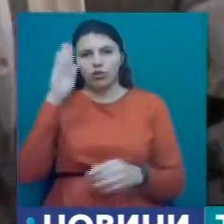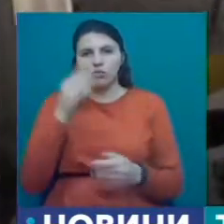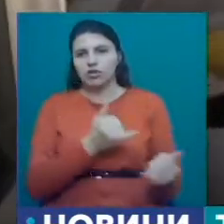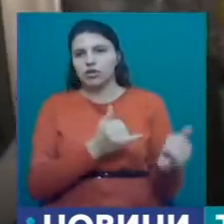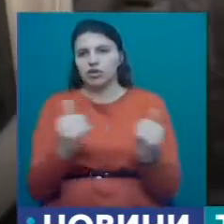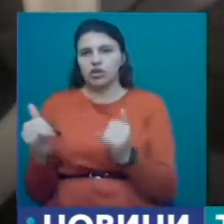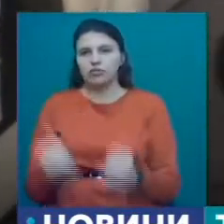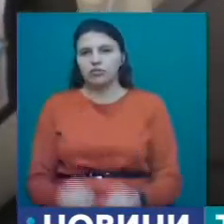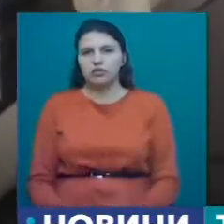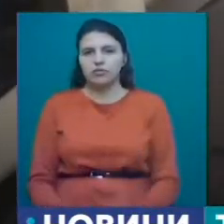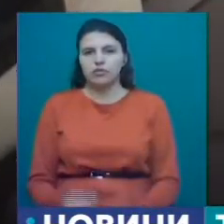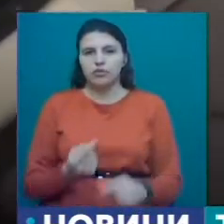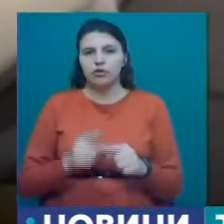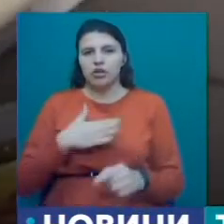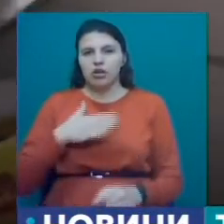от, от наш кран.